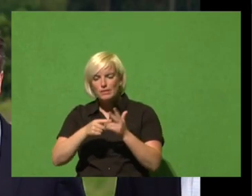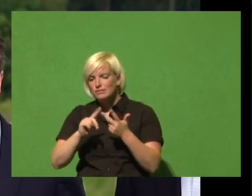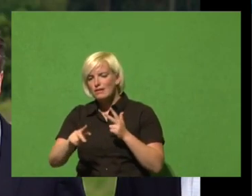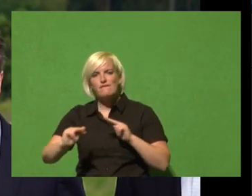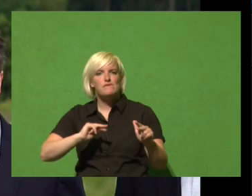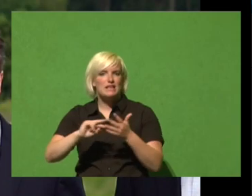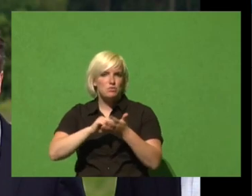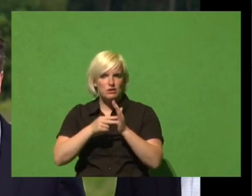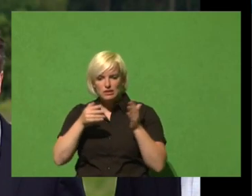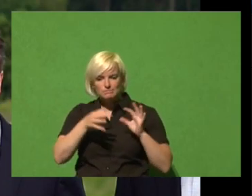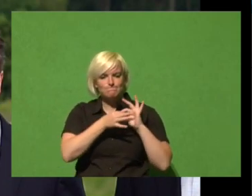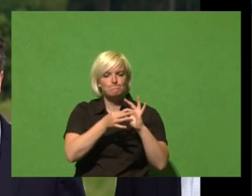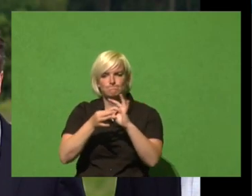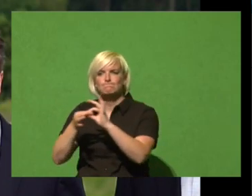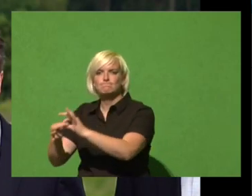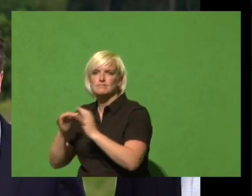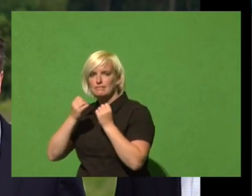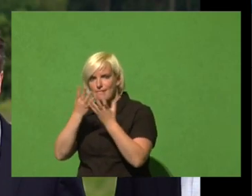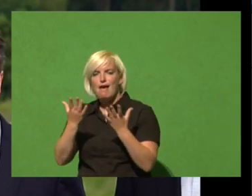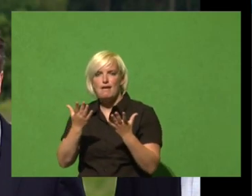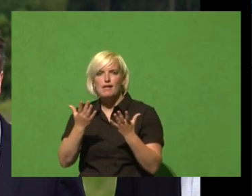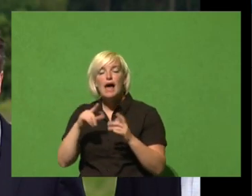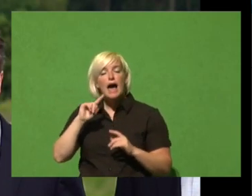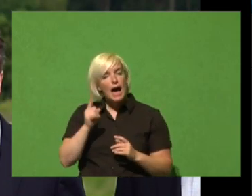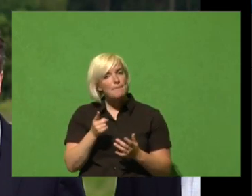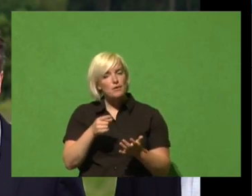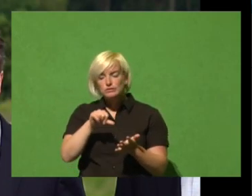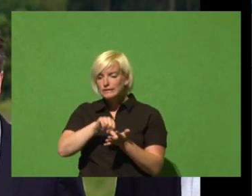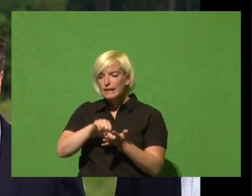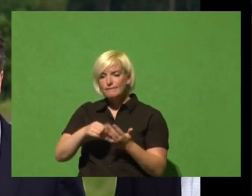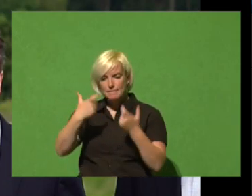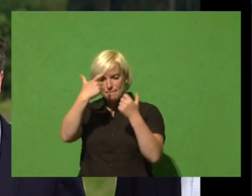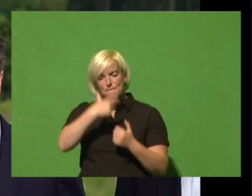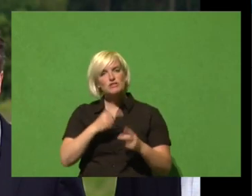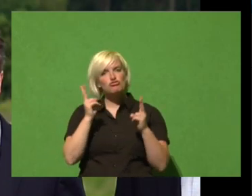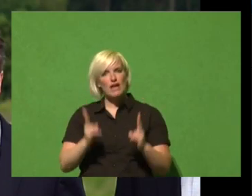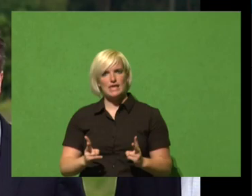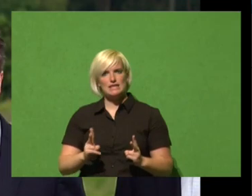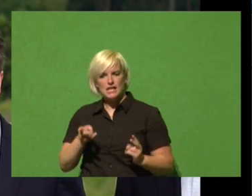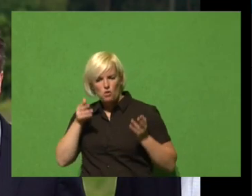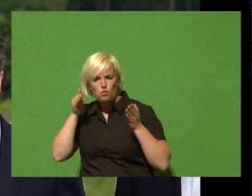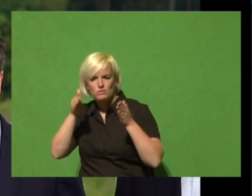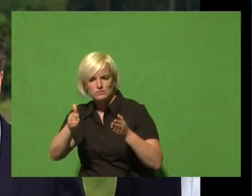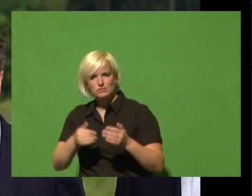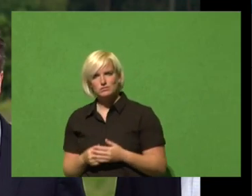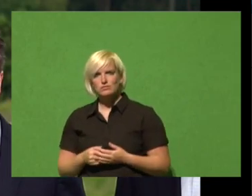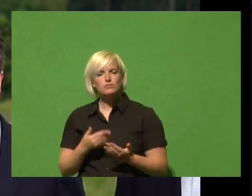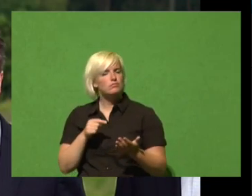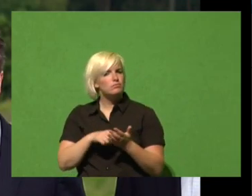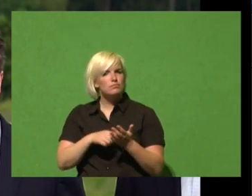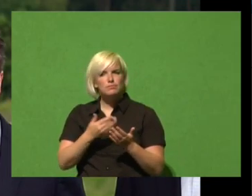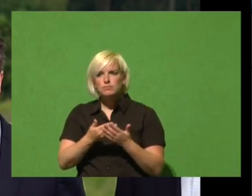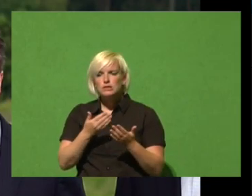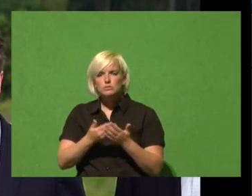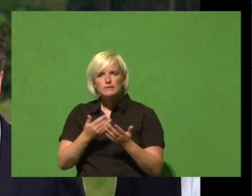Verkehrspolitik orientiert, die aber andererseits auch ganz zentral Fragen von Menschenrechten in den Mittelpunkt stellt, weil wenn wir uns angucken, wer